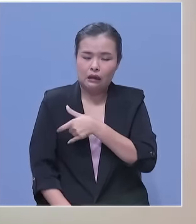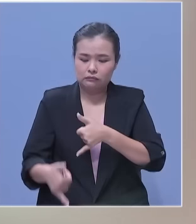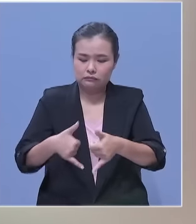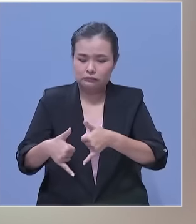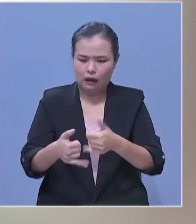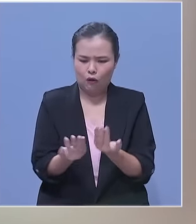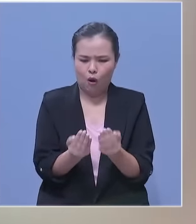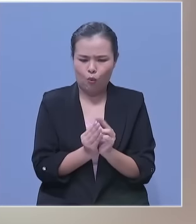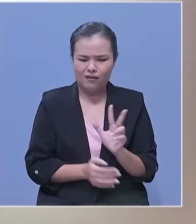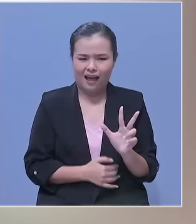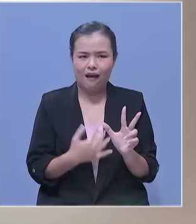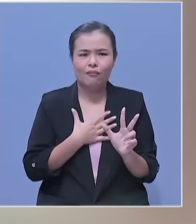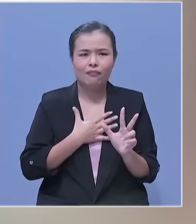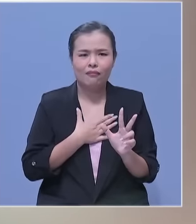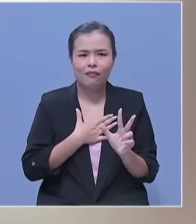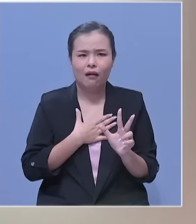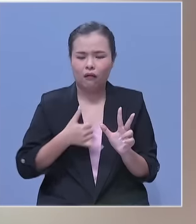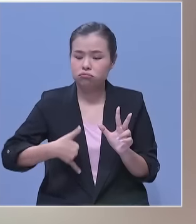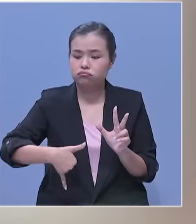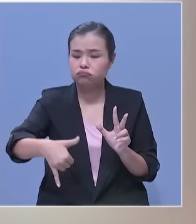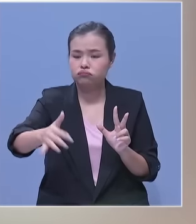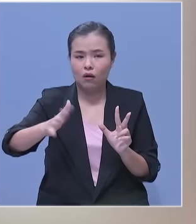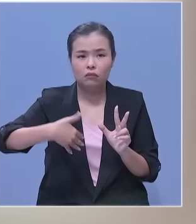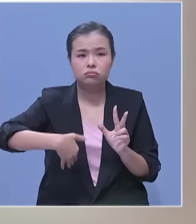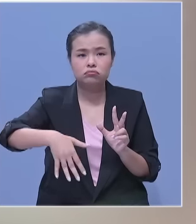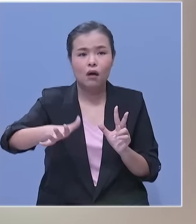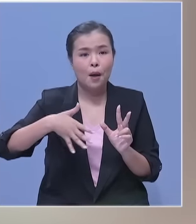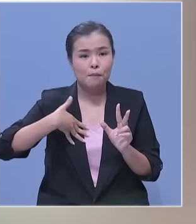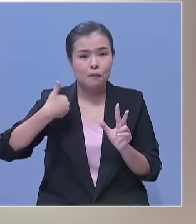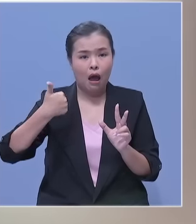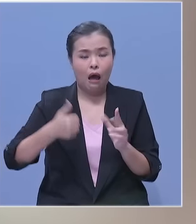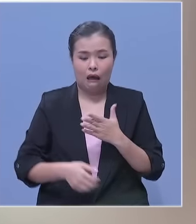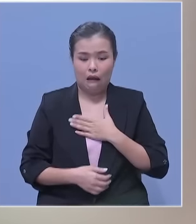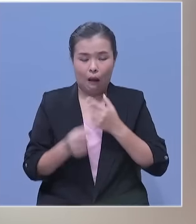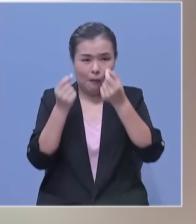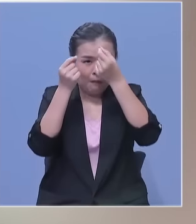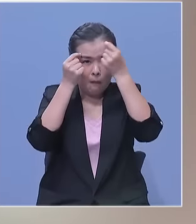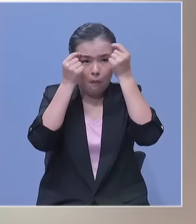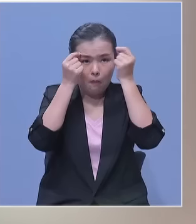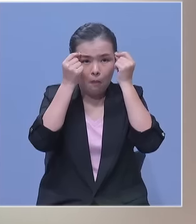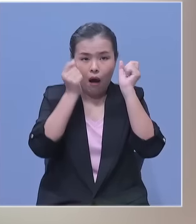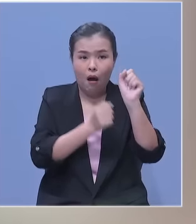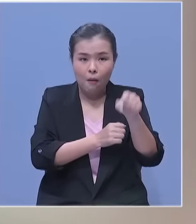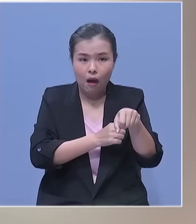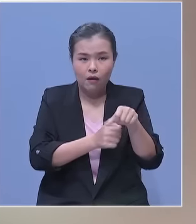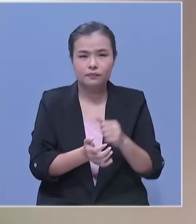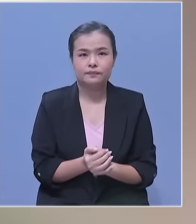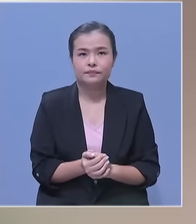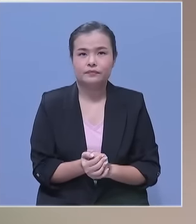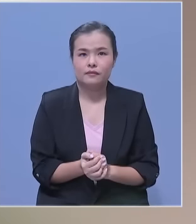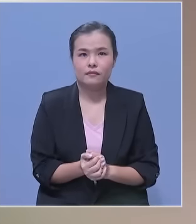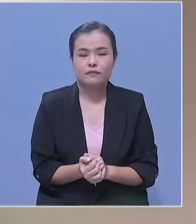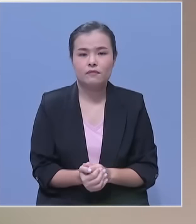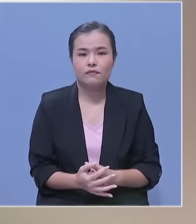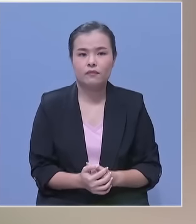แค่ครอบครัวเขาในขณะที่คนอื่นเดินเข้าไปได้สบายๆเลยแบบนี้เป็นเพราะเขามีรอยสักหรือเปล่าใช่ไหมฮะต่อมาทางด้านของคุณ